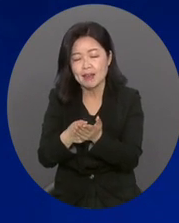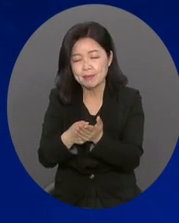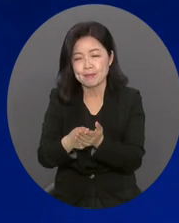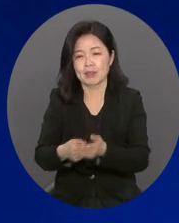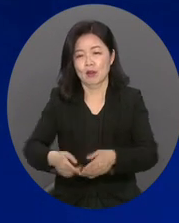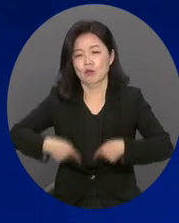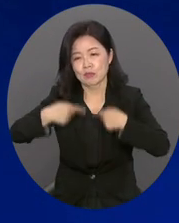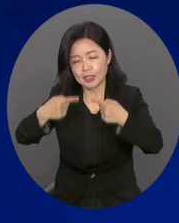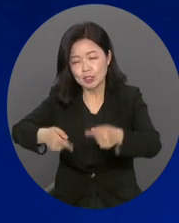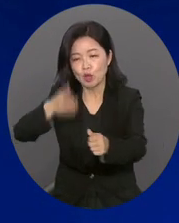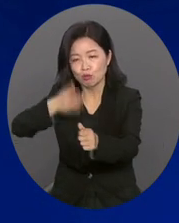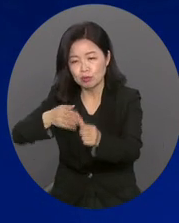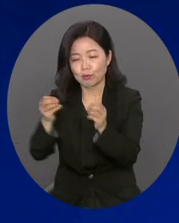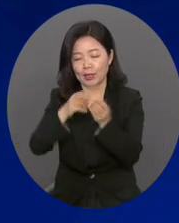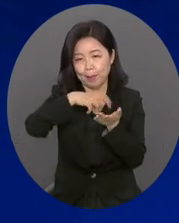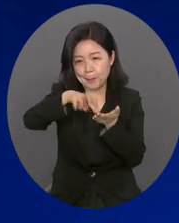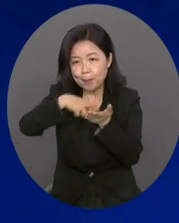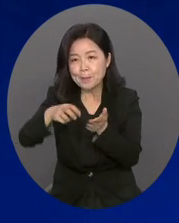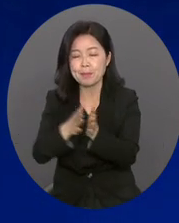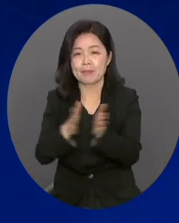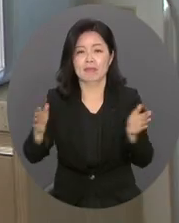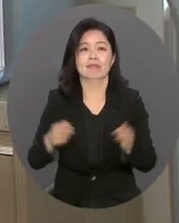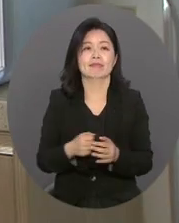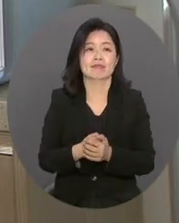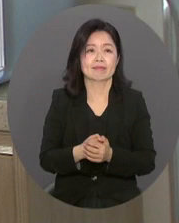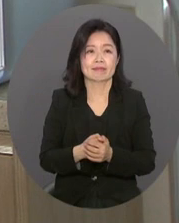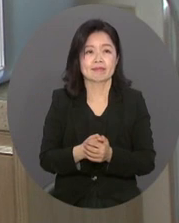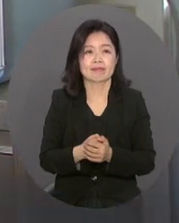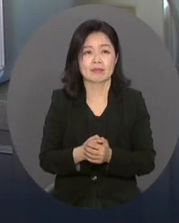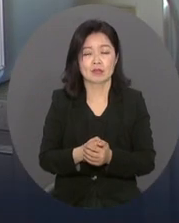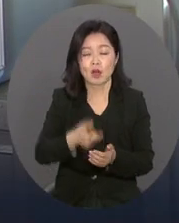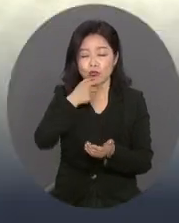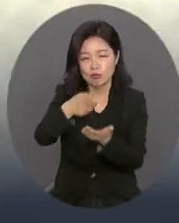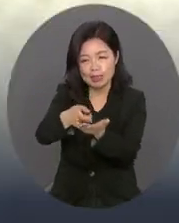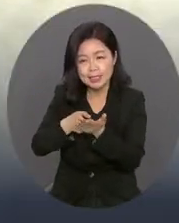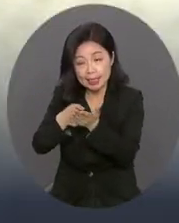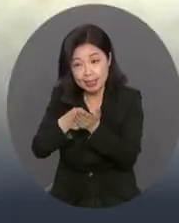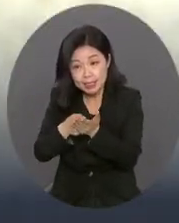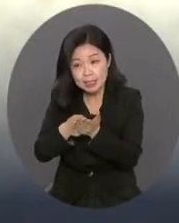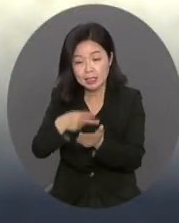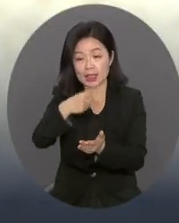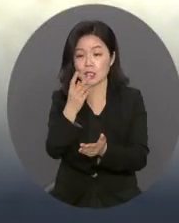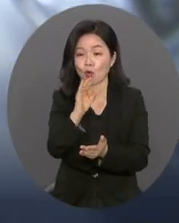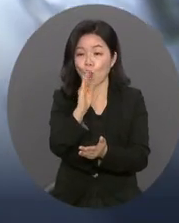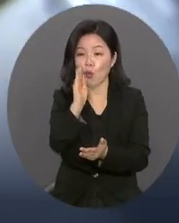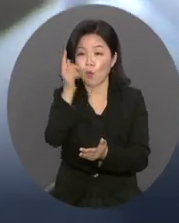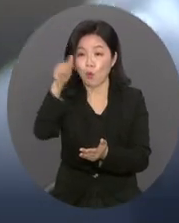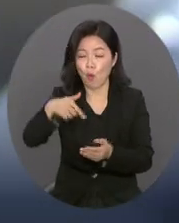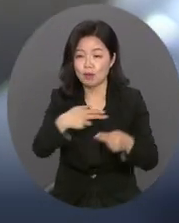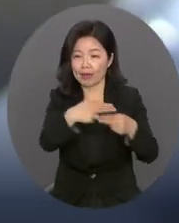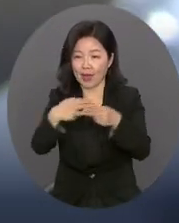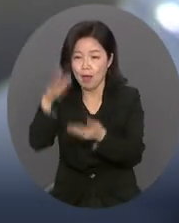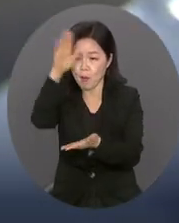호소하는 안내 문자를 보내기 시작했습니다. 그 시민분들께서 절수를 해 주셔야만이 동복댐 고갈 시기를 연장할 수